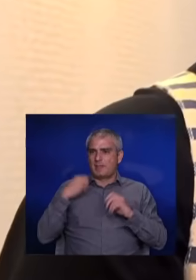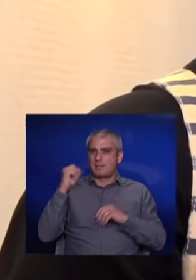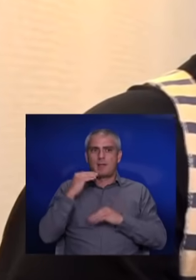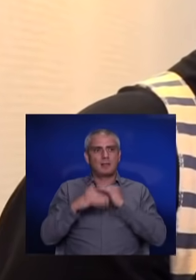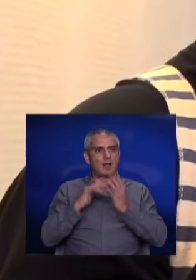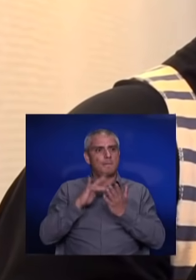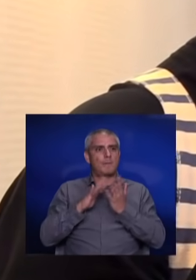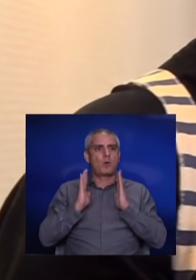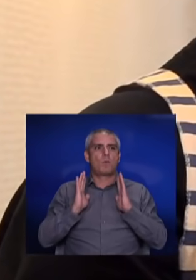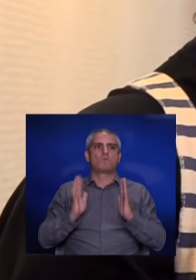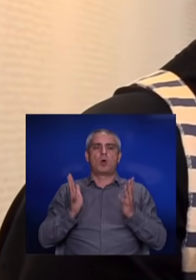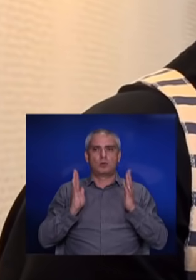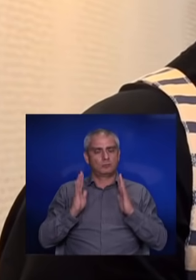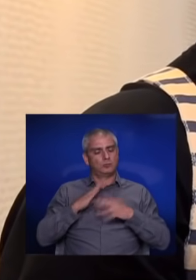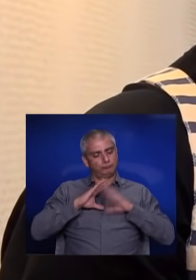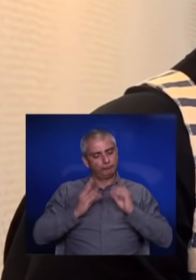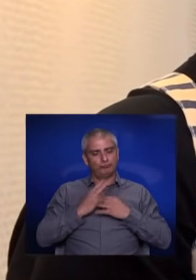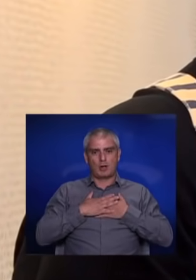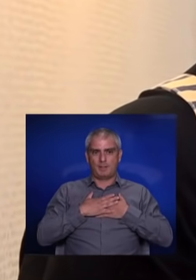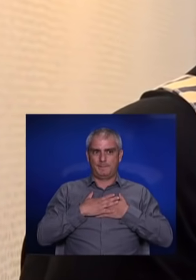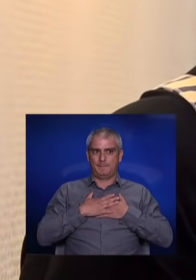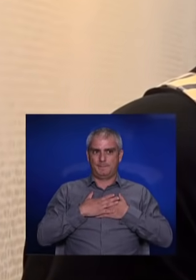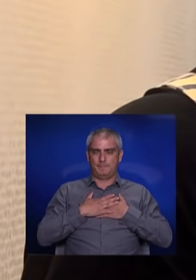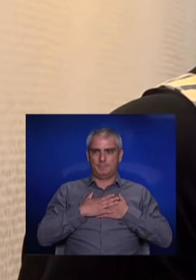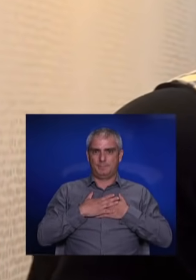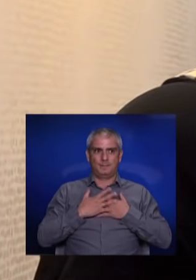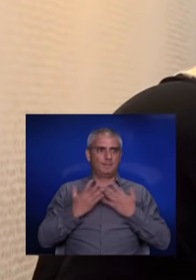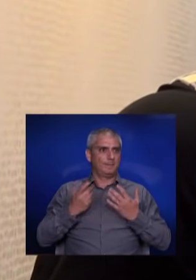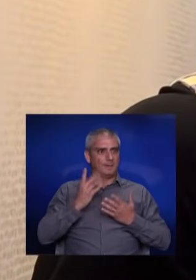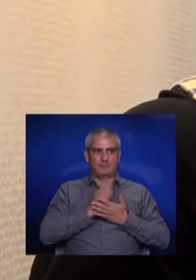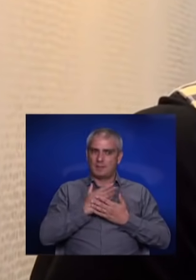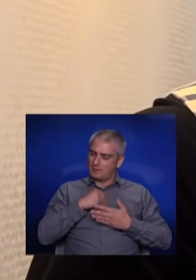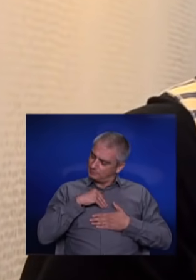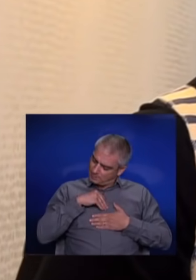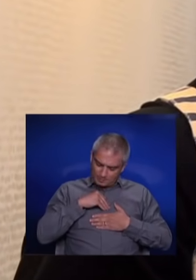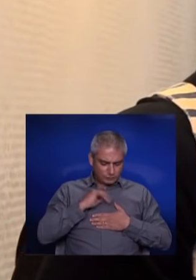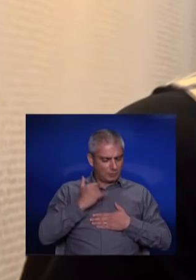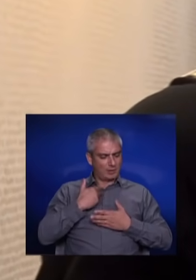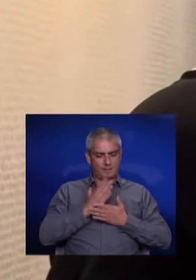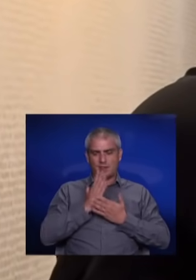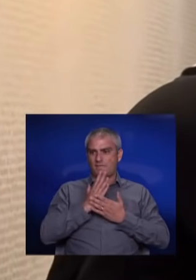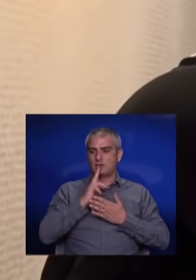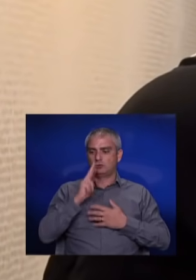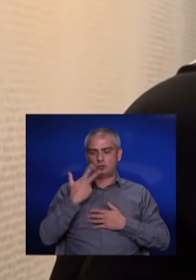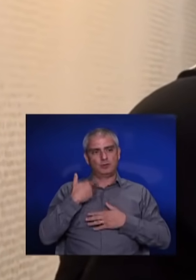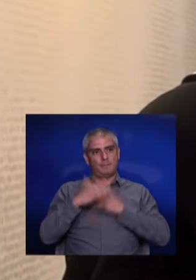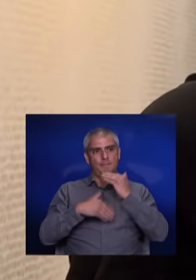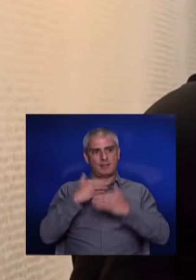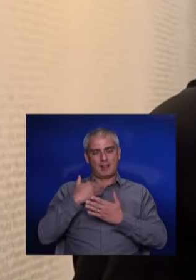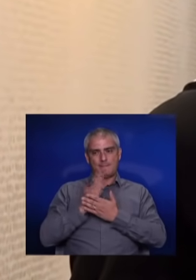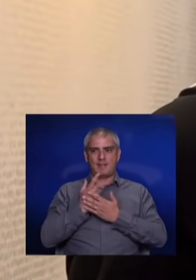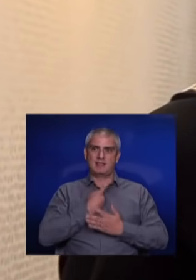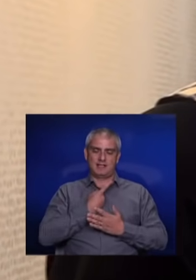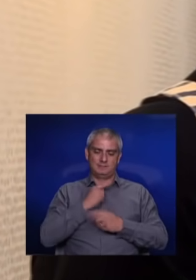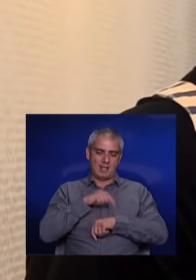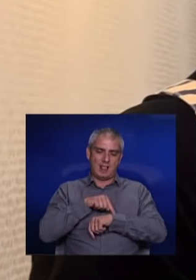מקום מאוד מאוד מאוד שלם. זאת אומרת, אני מכינה את עצמי, אני כבר 3 שנים בתהליך ומכינה את עצמי